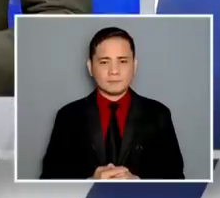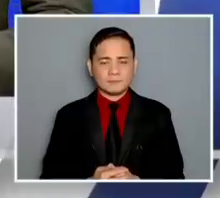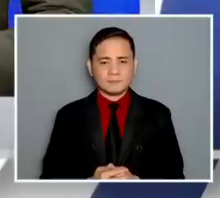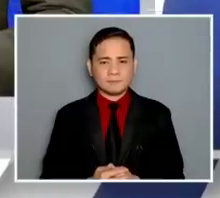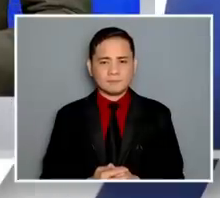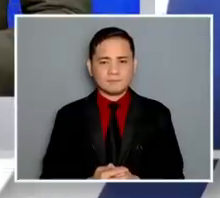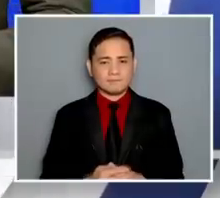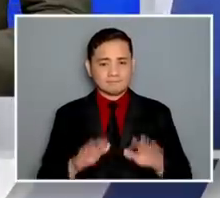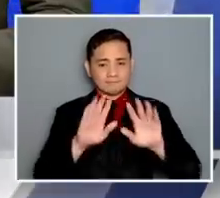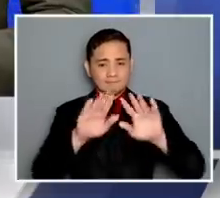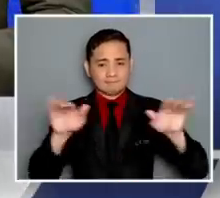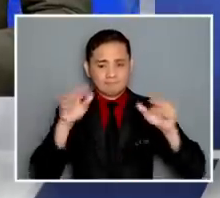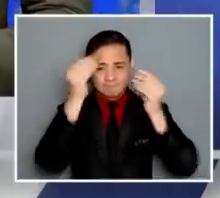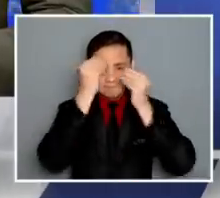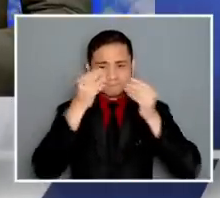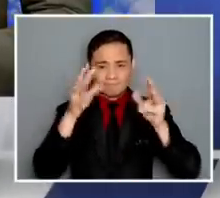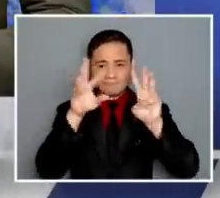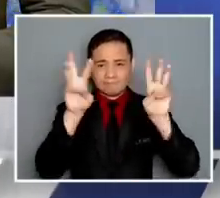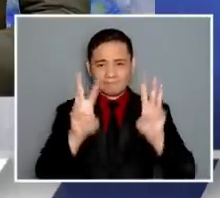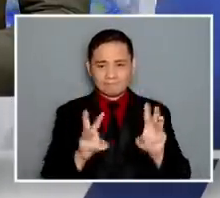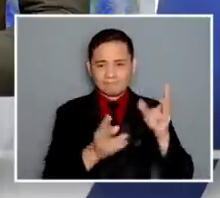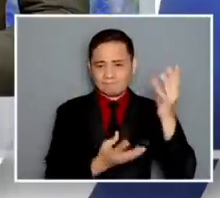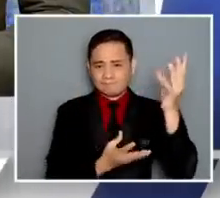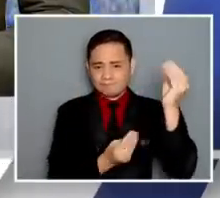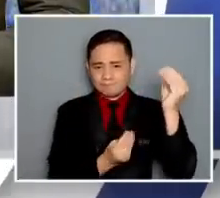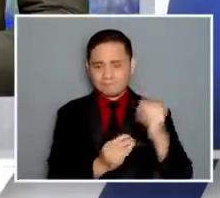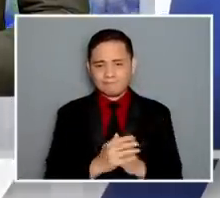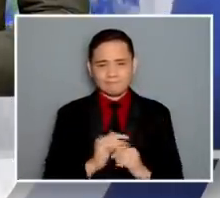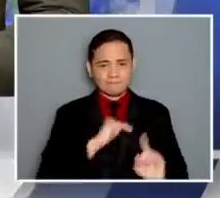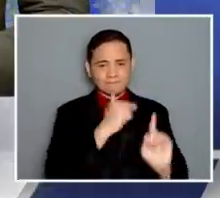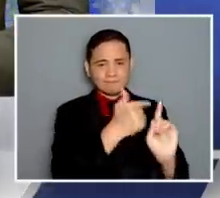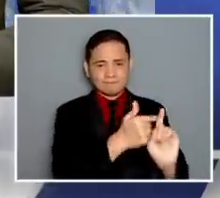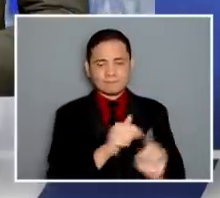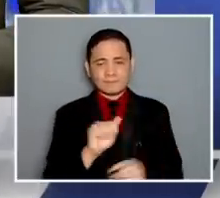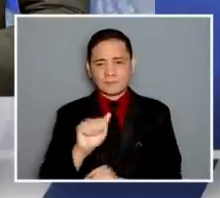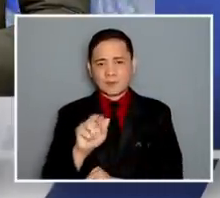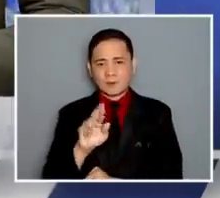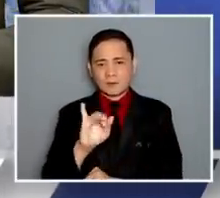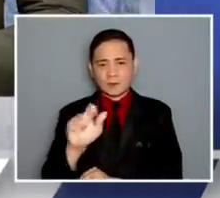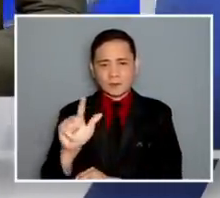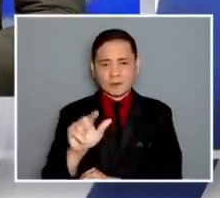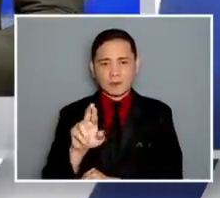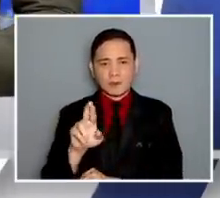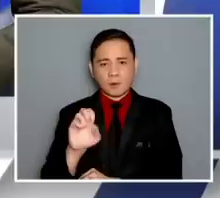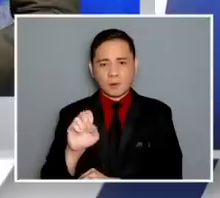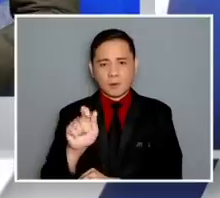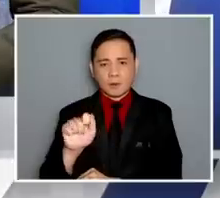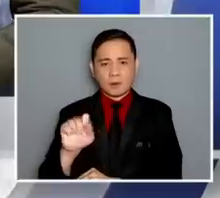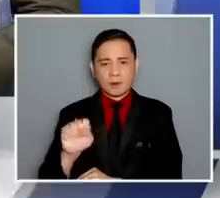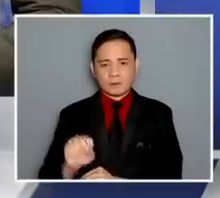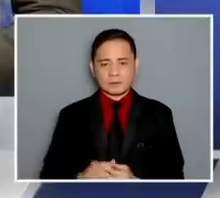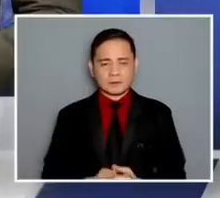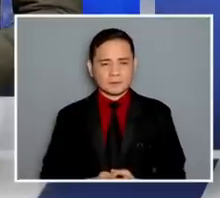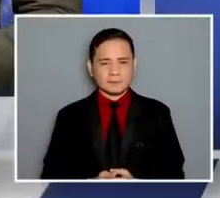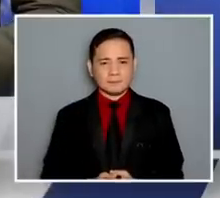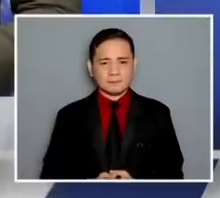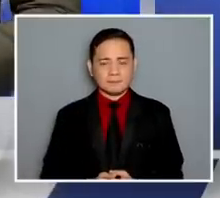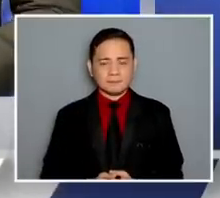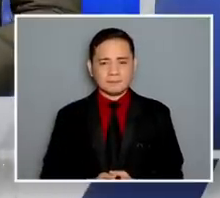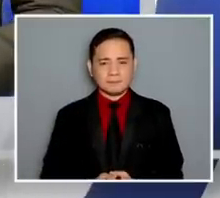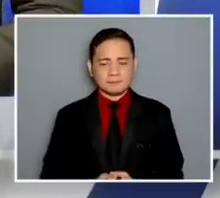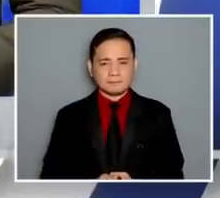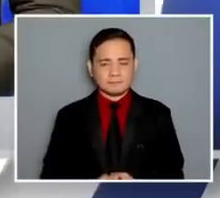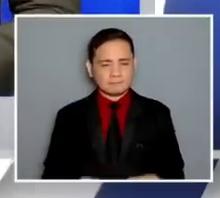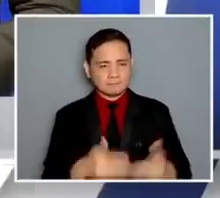Oh, alamin muna natin po ang magiging lagay ng panahon mula kay ABS-CBN resident meteorologist Ariel Rojas.